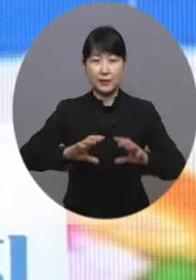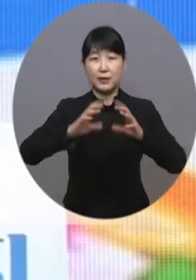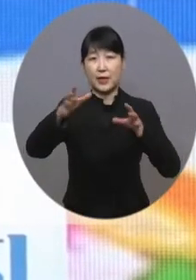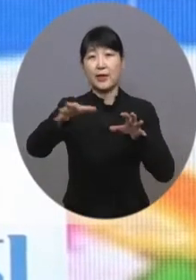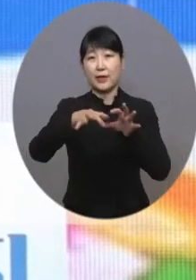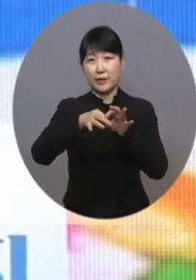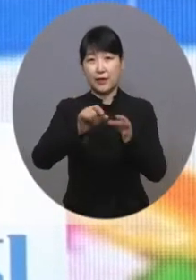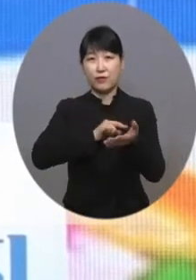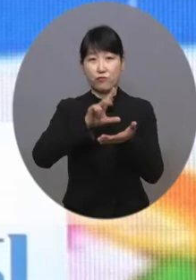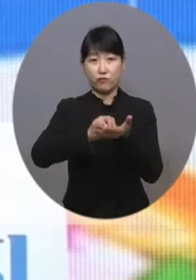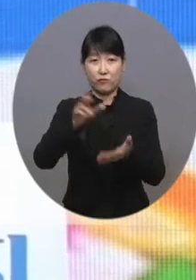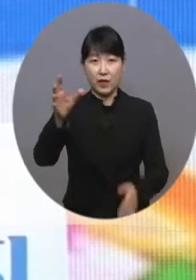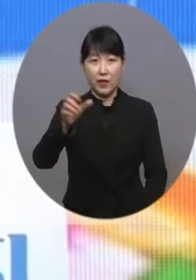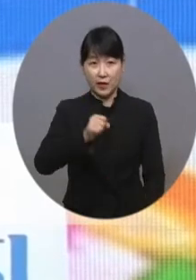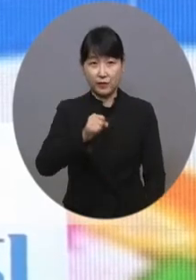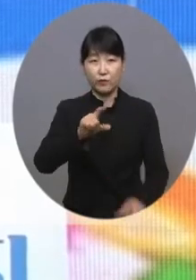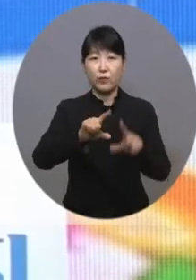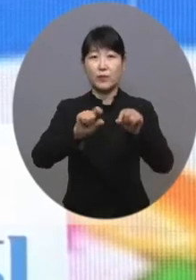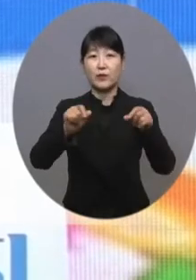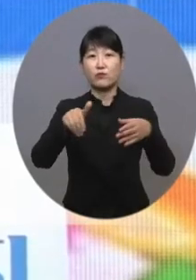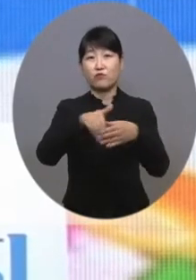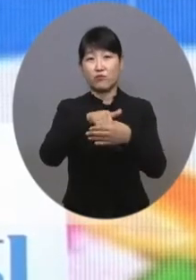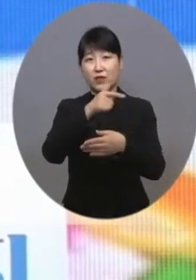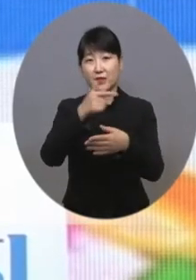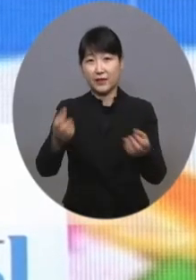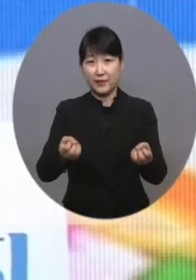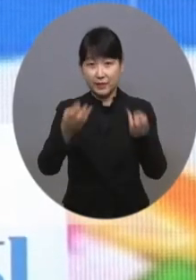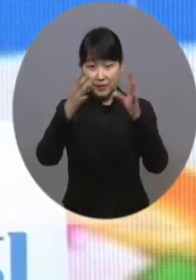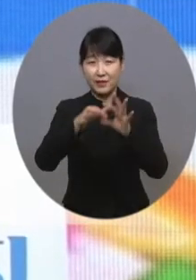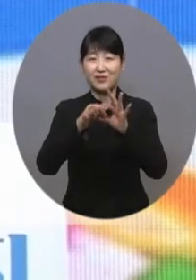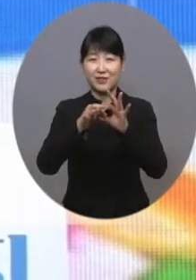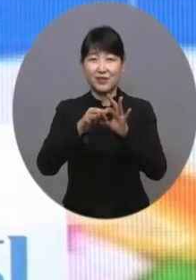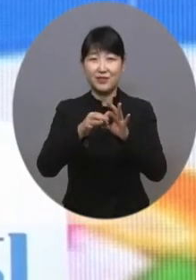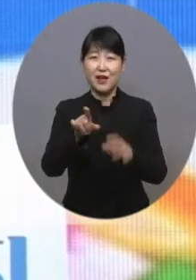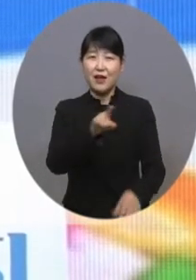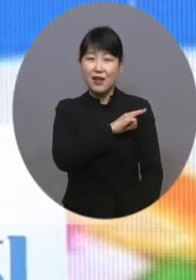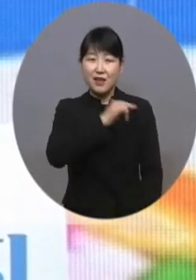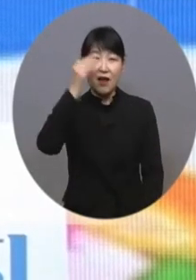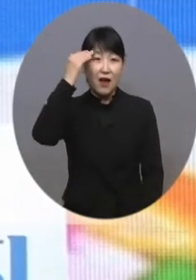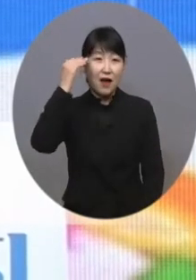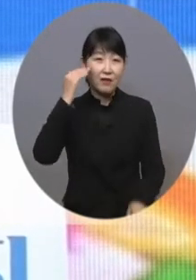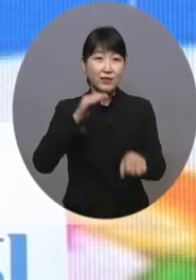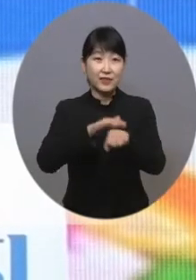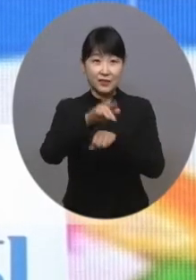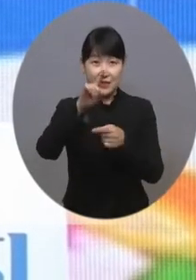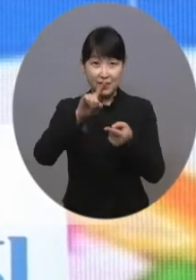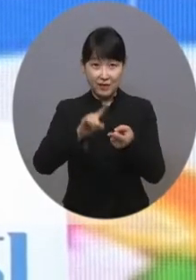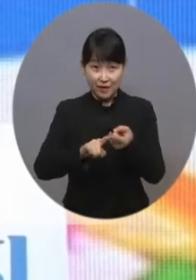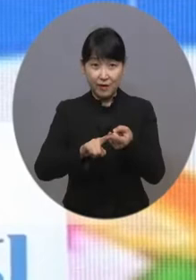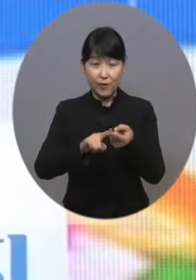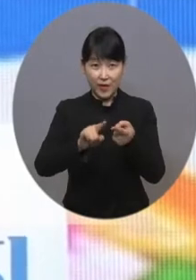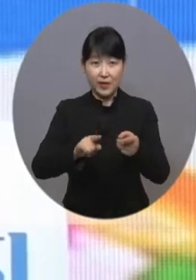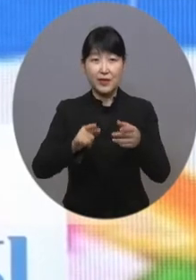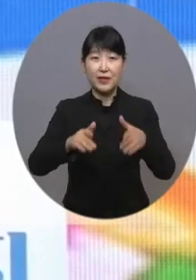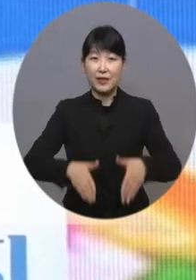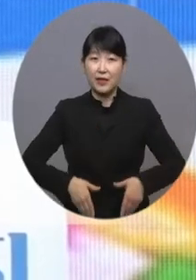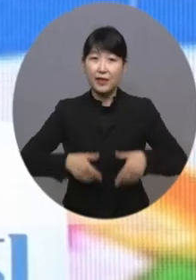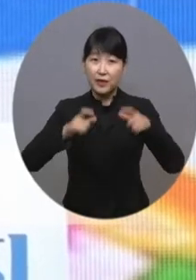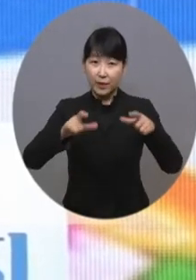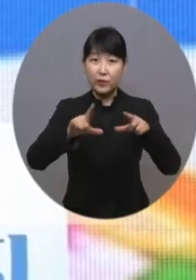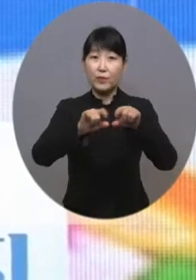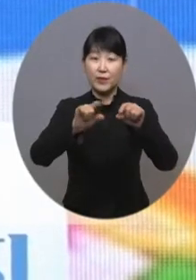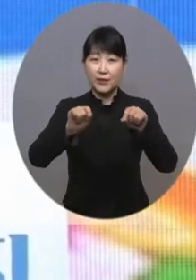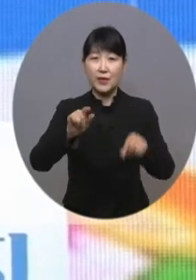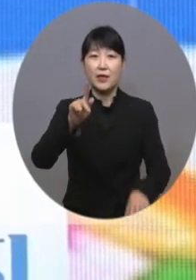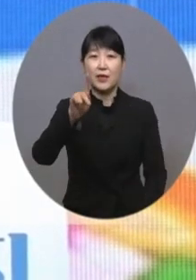열리는 남도 음식 문화 큰 잔치를 통해 가장 한국적인 맛을 지닌 남도 음식이 K푸드의 대표